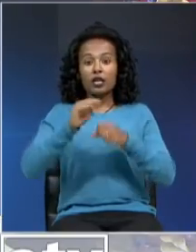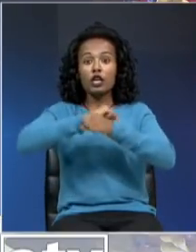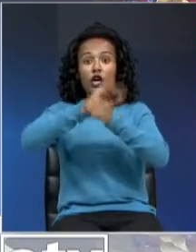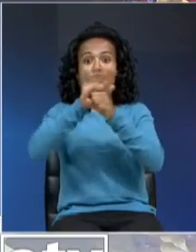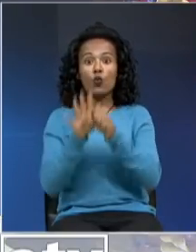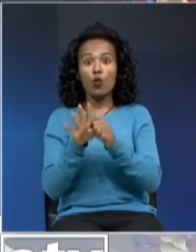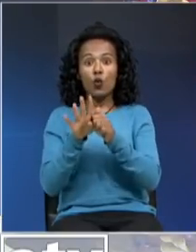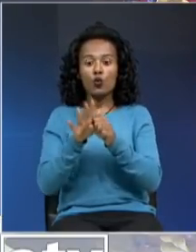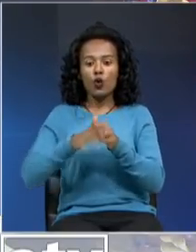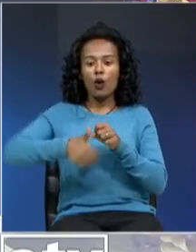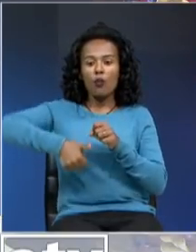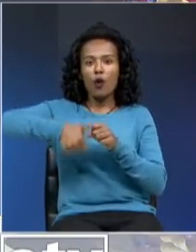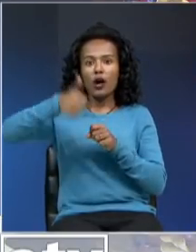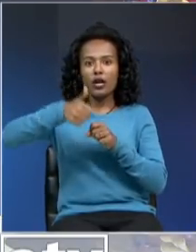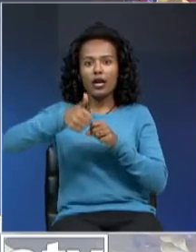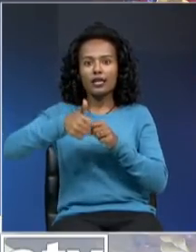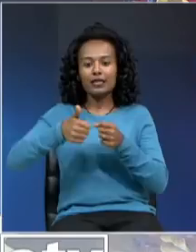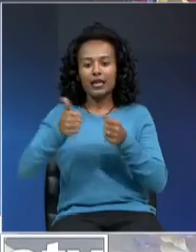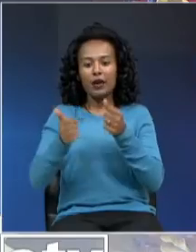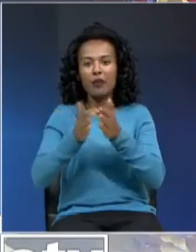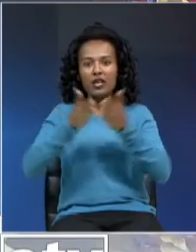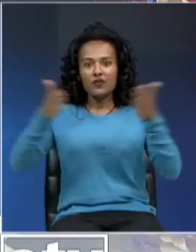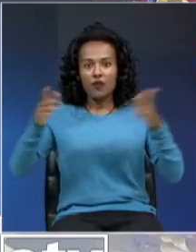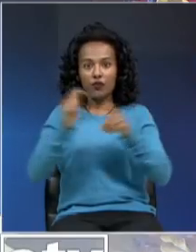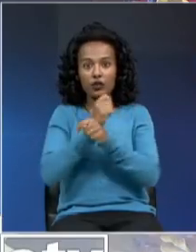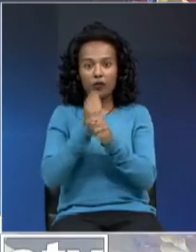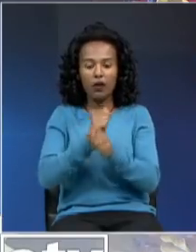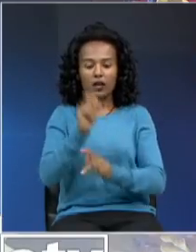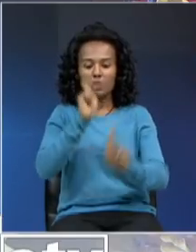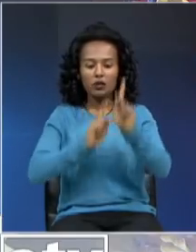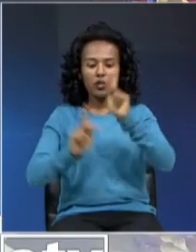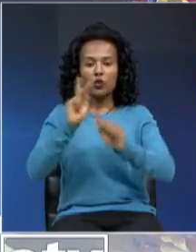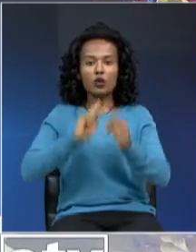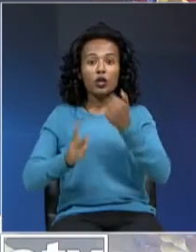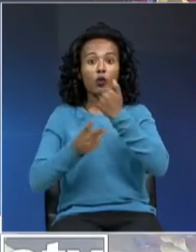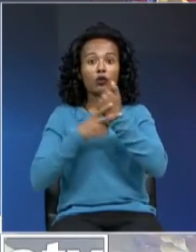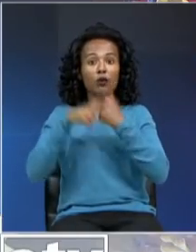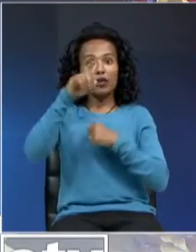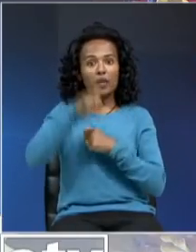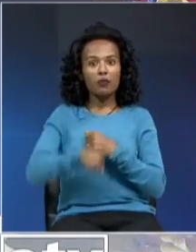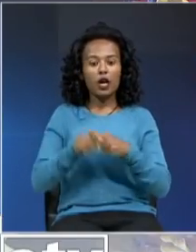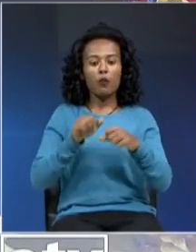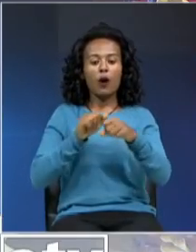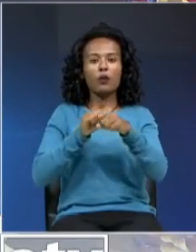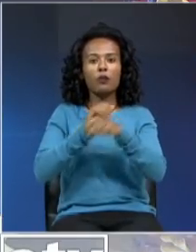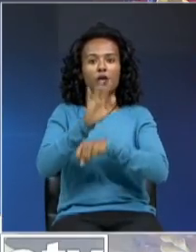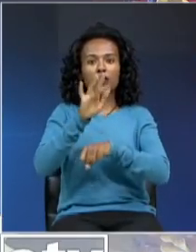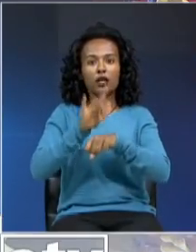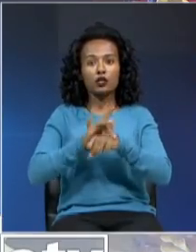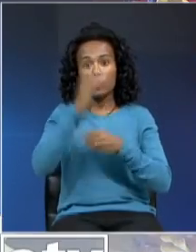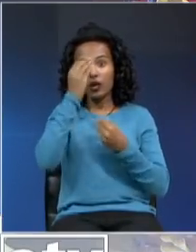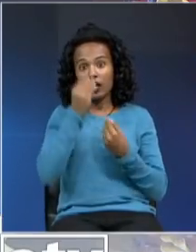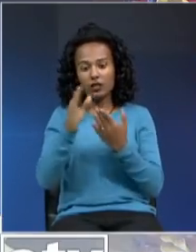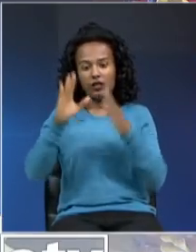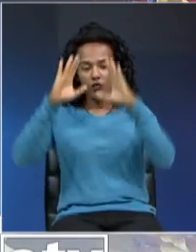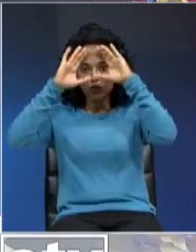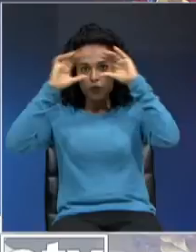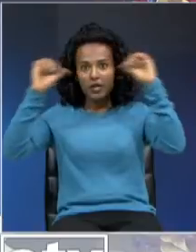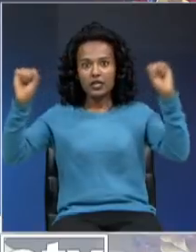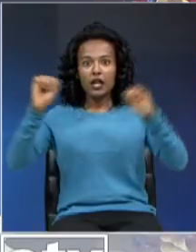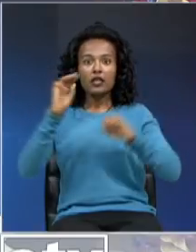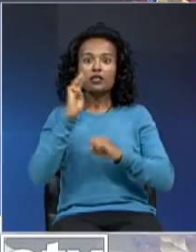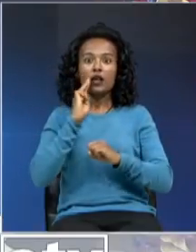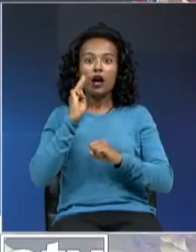የኮሮና ቫይረስ በዋናነት ከሚያስፋፉ ተግባራት ህብረተሰቡ ሊቆጠብ እንደሚገባ በመልእክታቸው ላይ ያሳሰቡት ፕሬዚዳንት